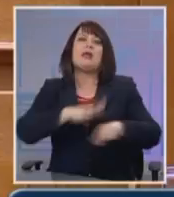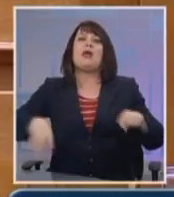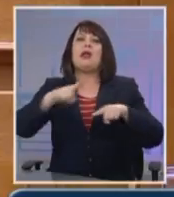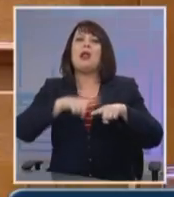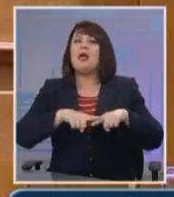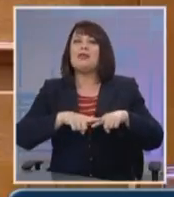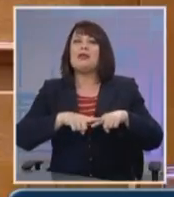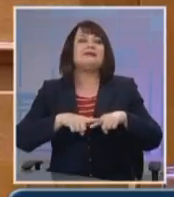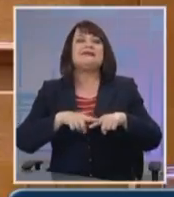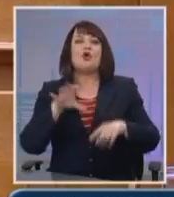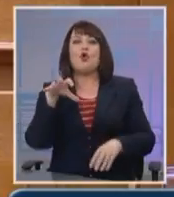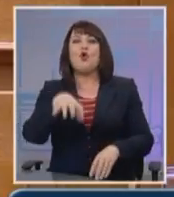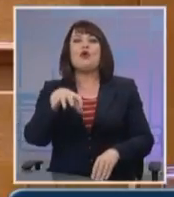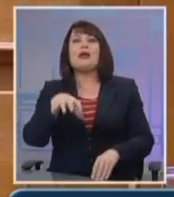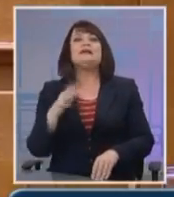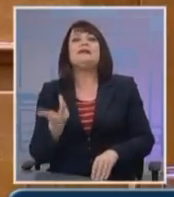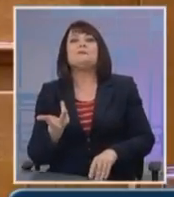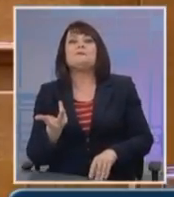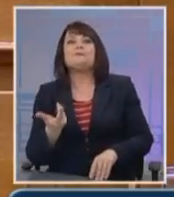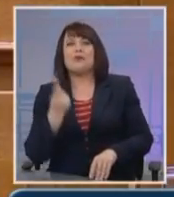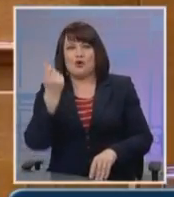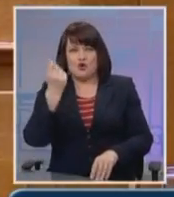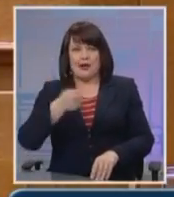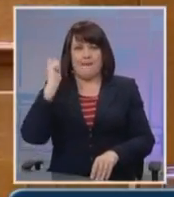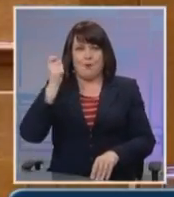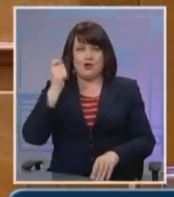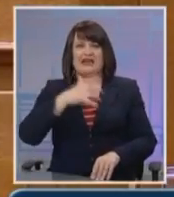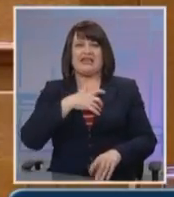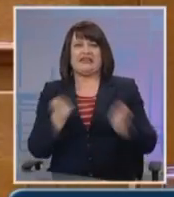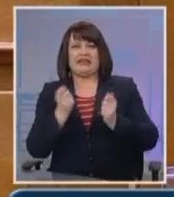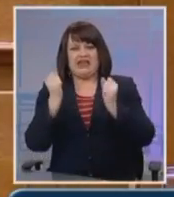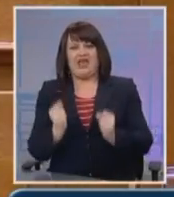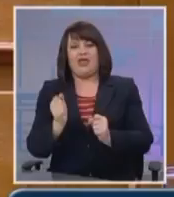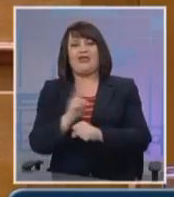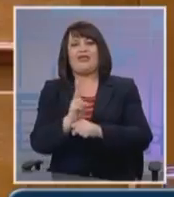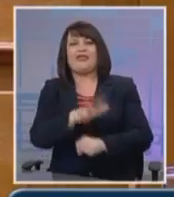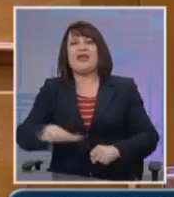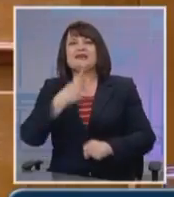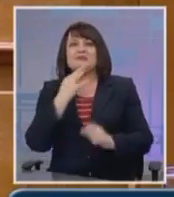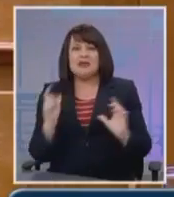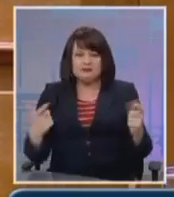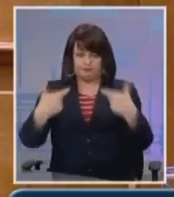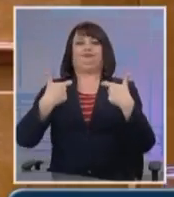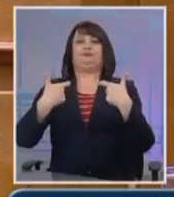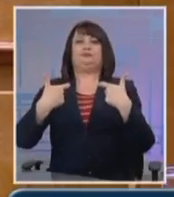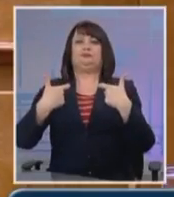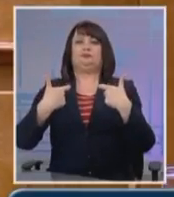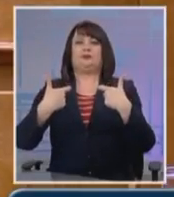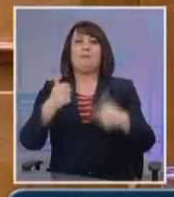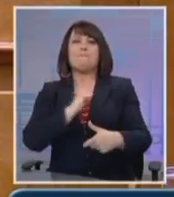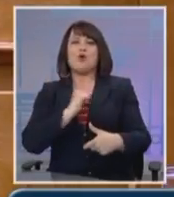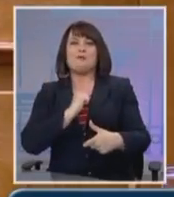είναι μια χώρα πολιτικά, οικονομικά, στρατηγικά, γεωπολιτικά σε καραντίνα. Βιώνει μια